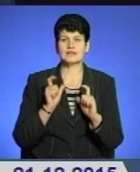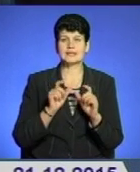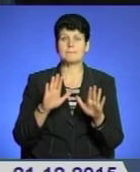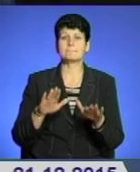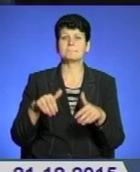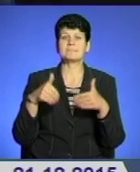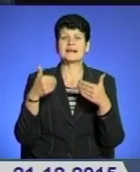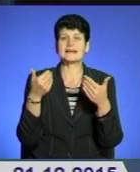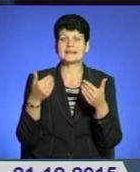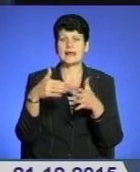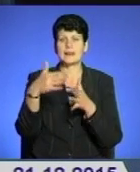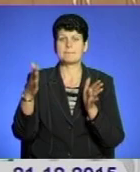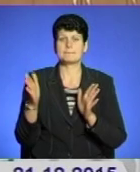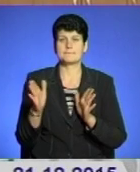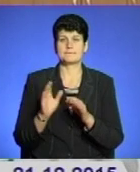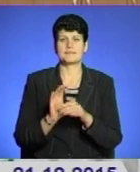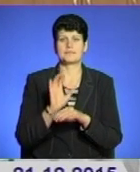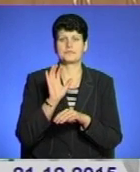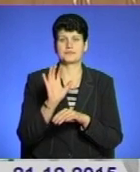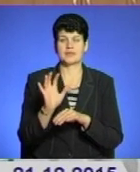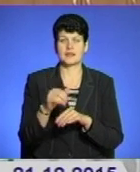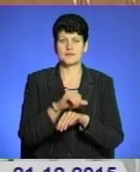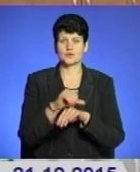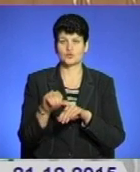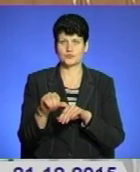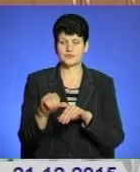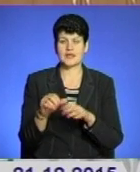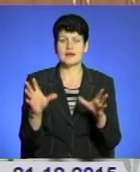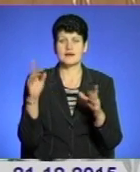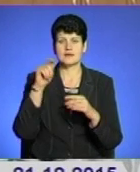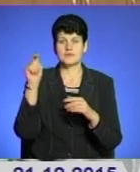передали провіант на передову. Разом із навчанням,